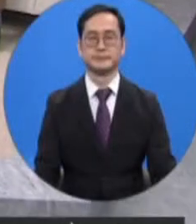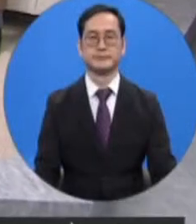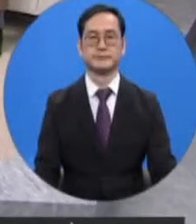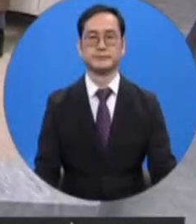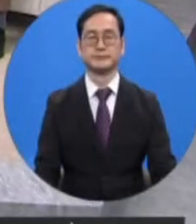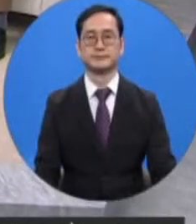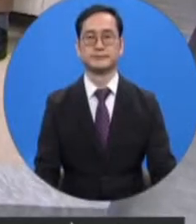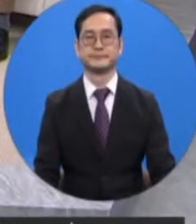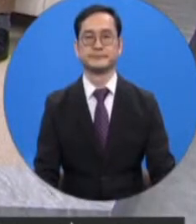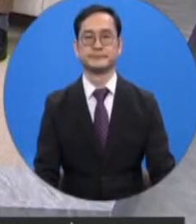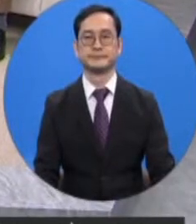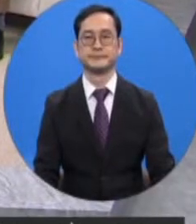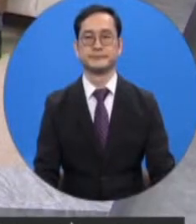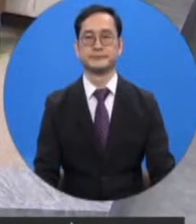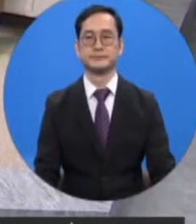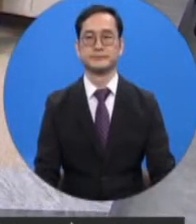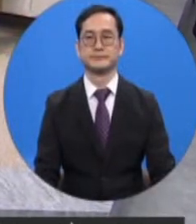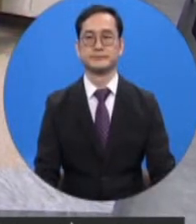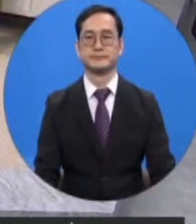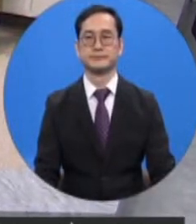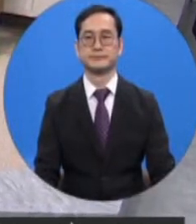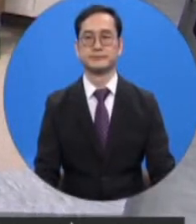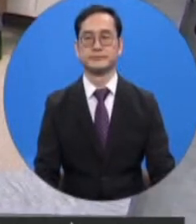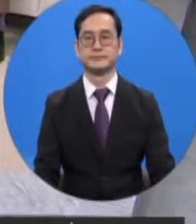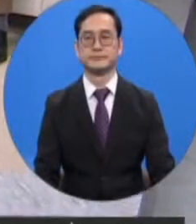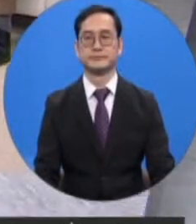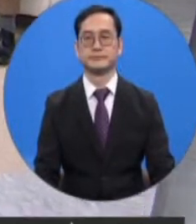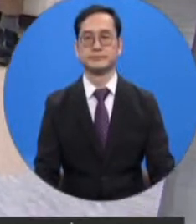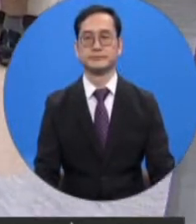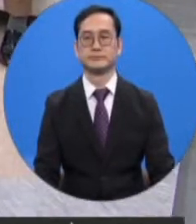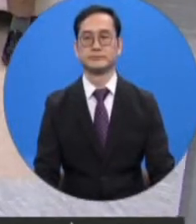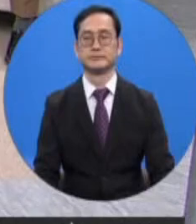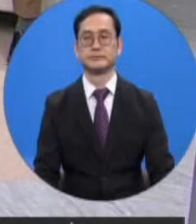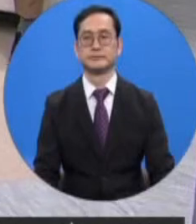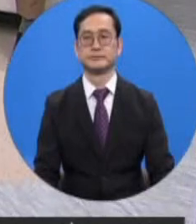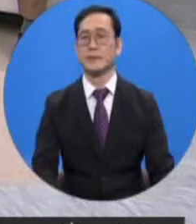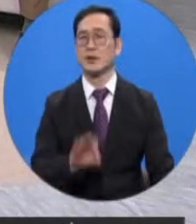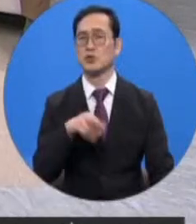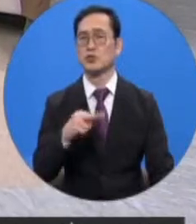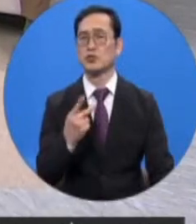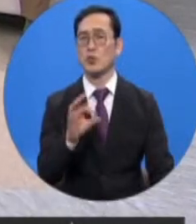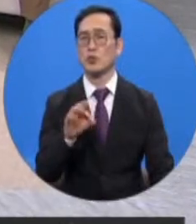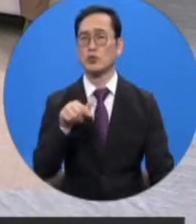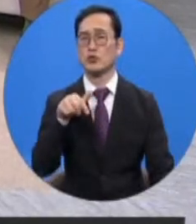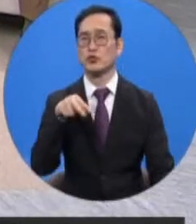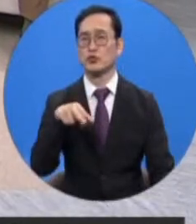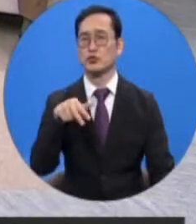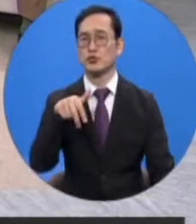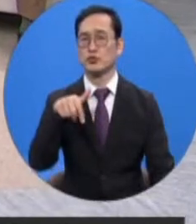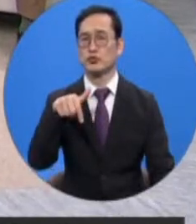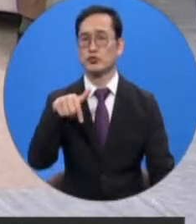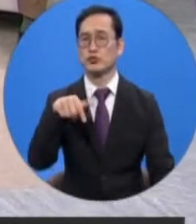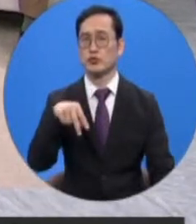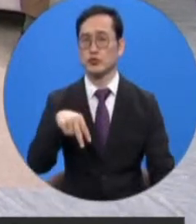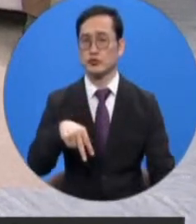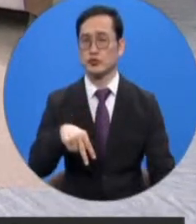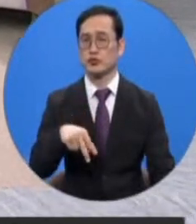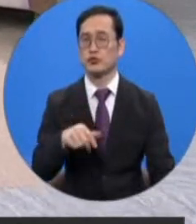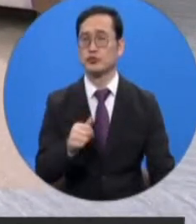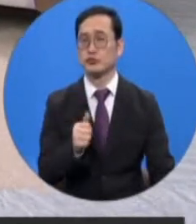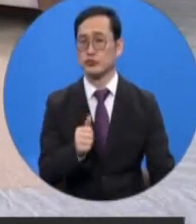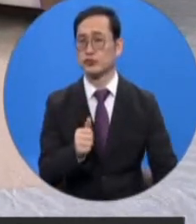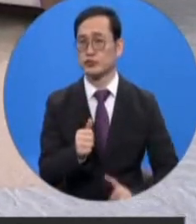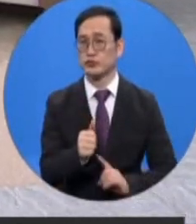자, 지금 놀라운 이야기를 하고 있는데 이재명 기자, 좀 다시 한번 정리해 주시죠. 유동규 씨가